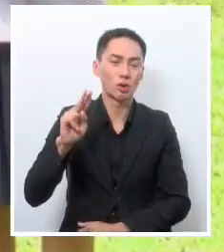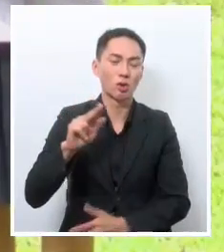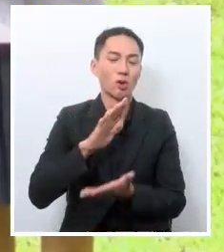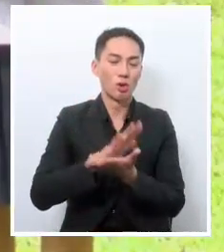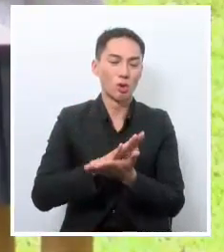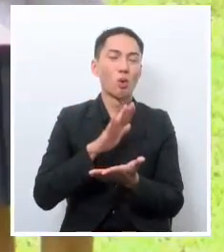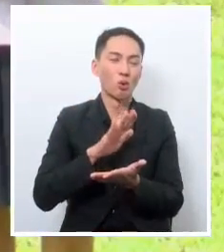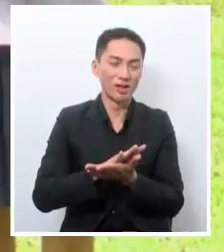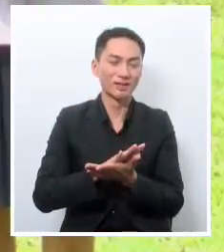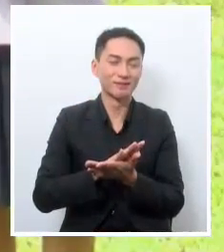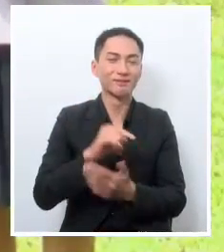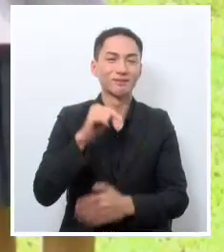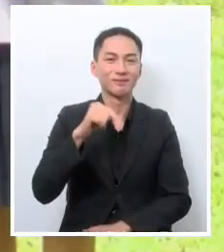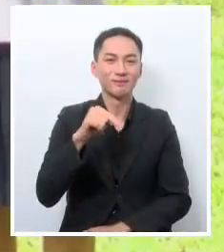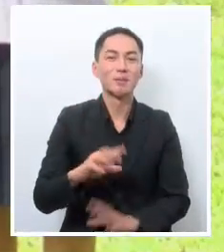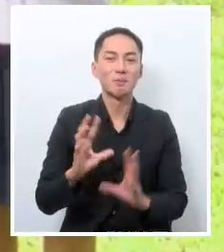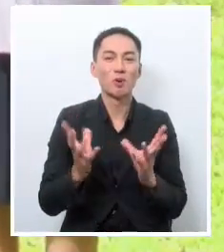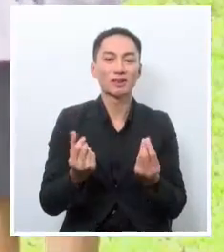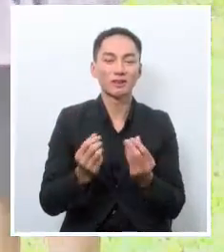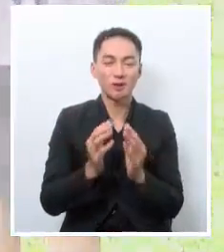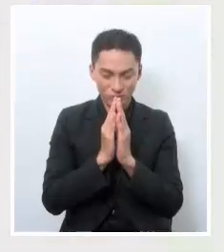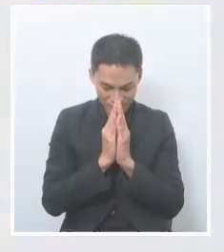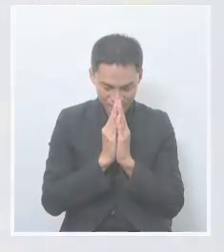สิระบ้านหมากแท่นค่ะสวัสดี